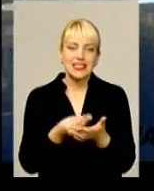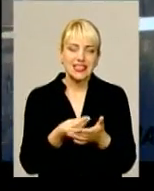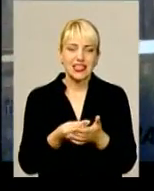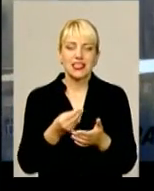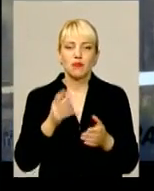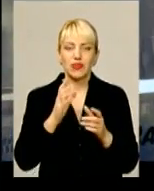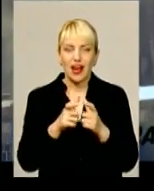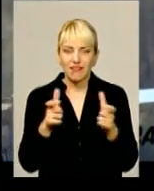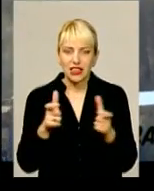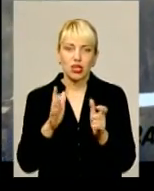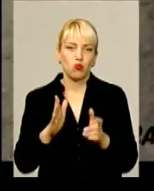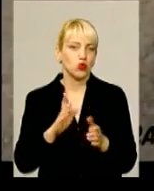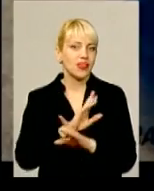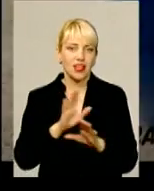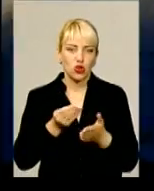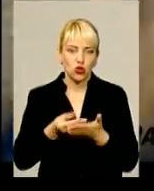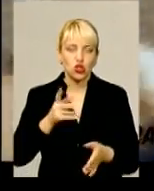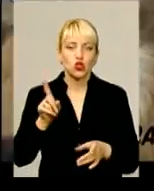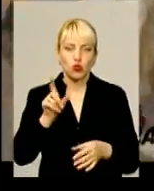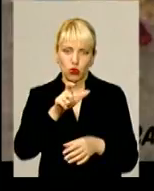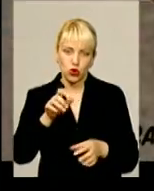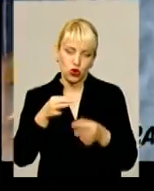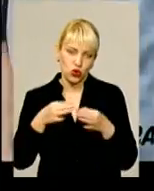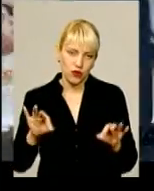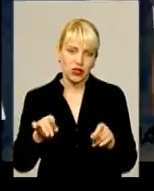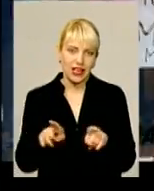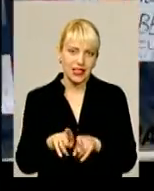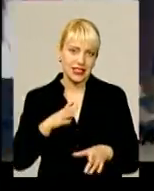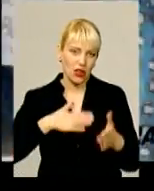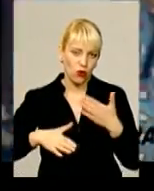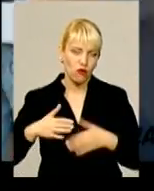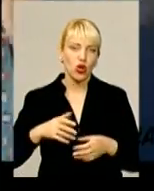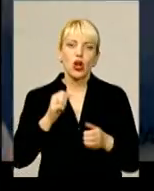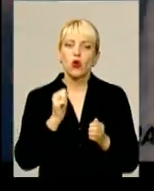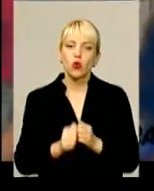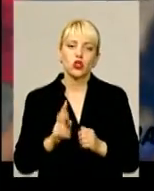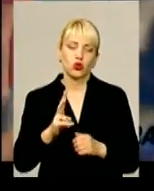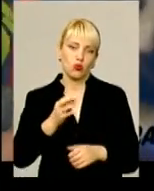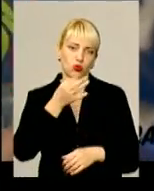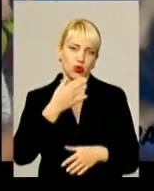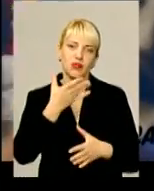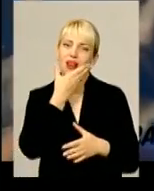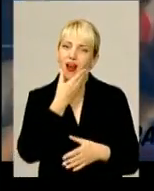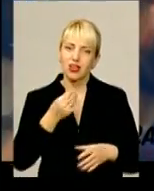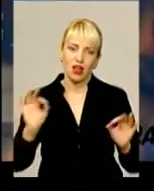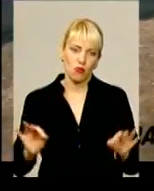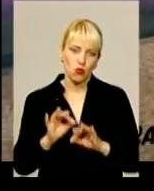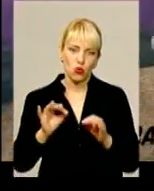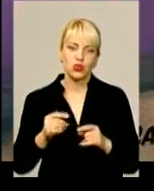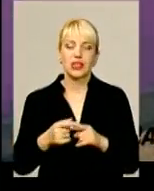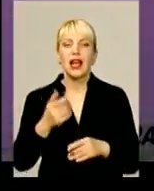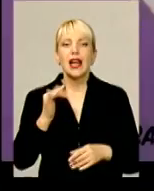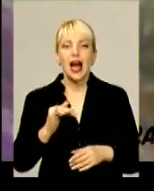спеціально роблять невисокими. Аби дозволити собі таке задоволення, зміг кожен небайдужий до хорошої музики та пригод. А хочете